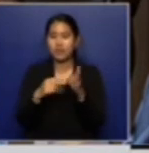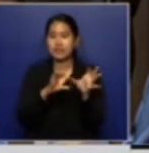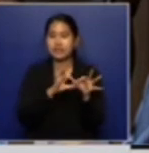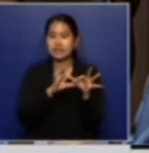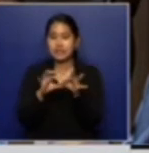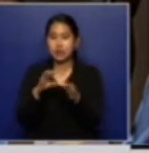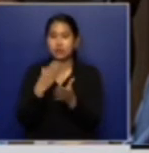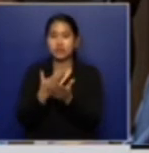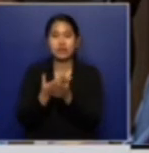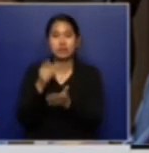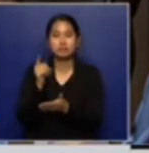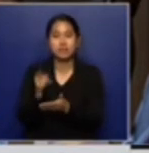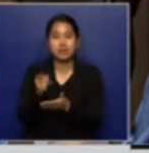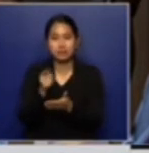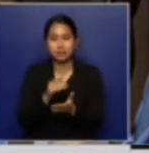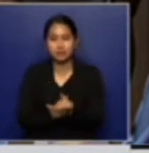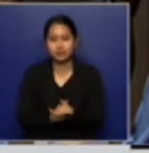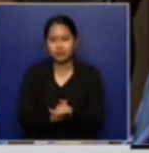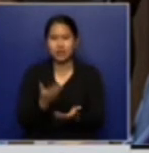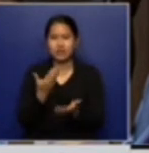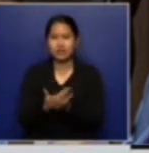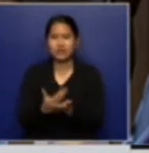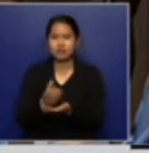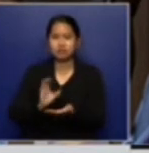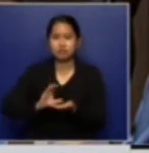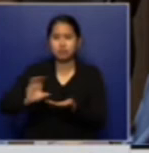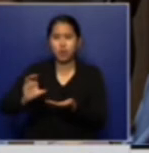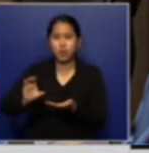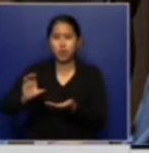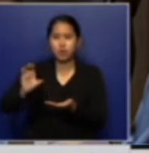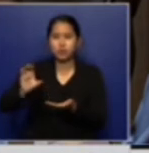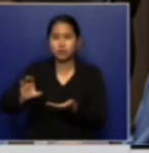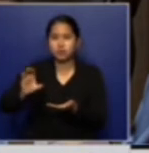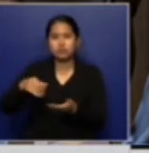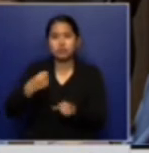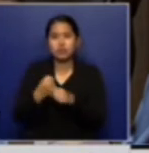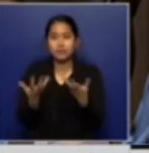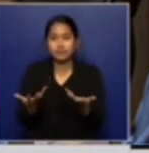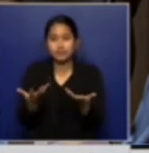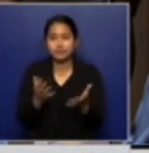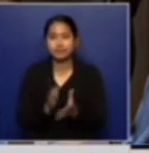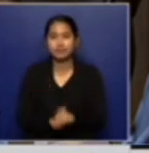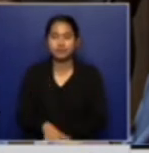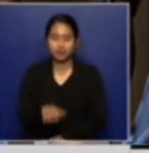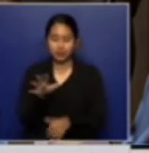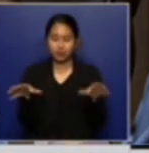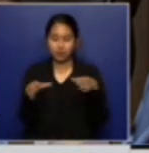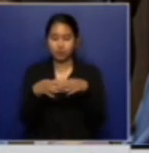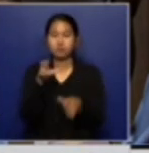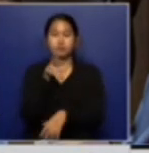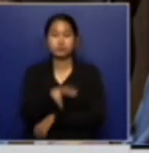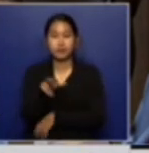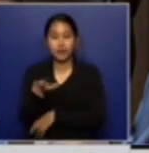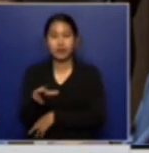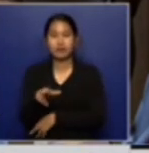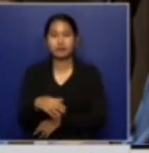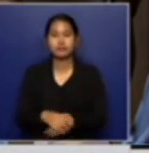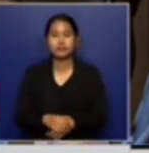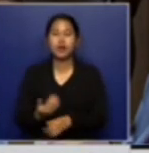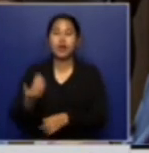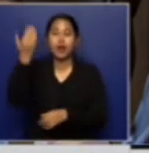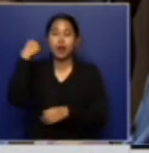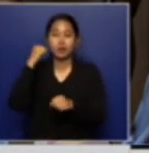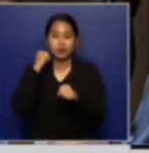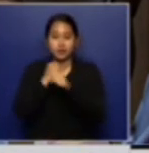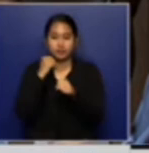ำท่านจะเอางบที่ไหนไปลงทุนครับท่านประธานครับพรรคเพื่อไทยเนี่ยเคยดำเนินการการบริห